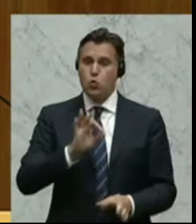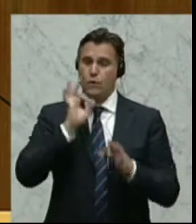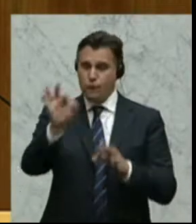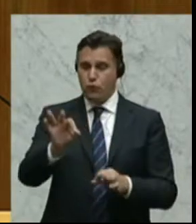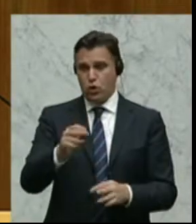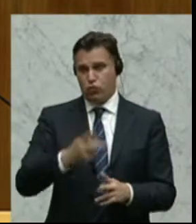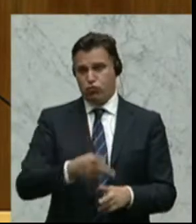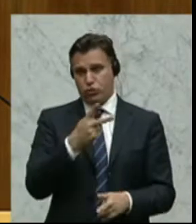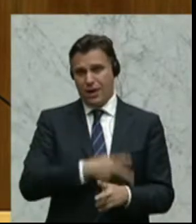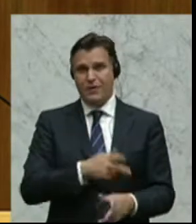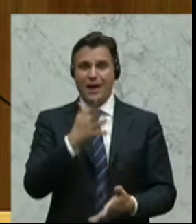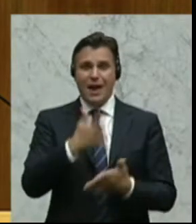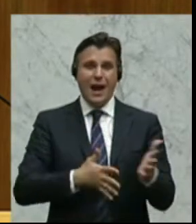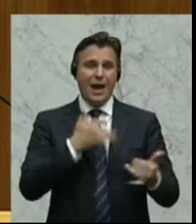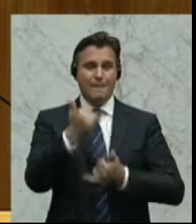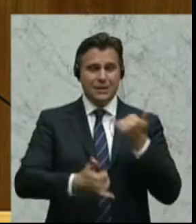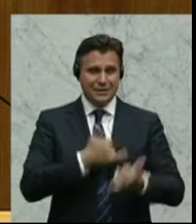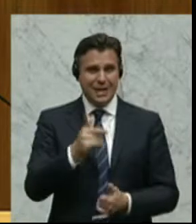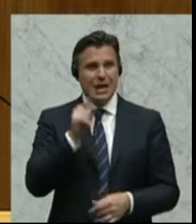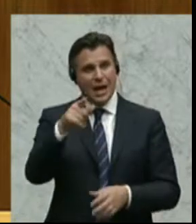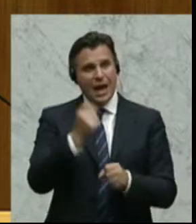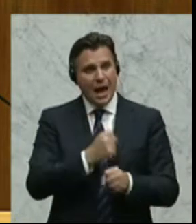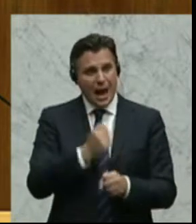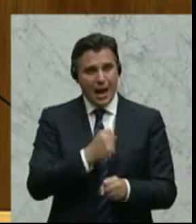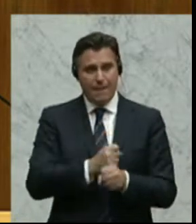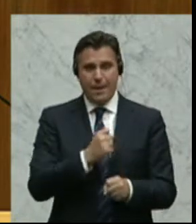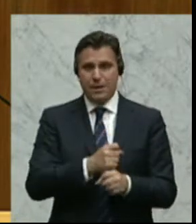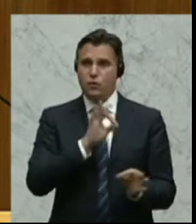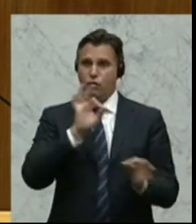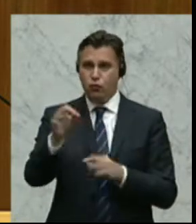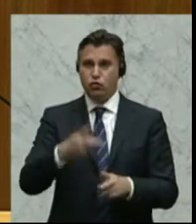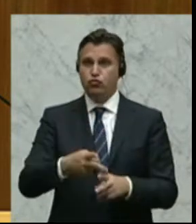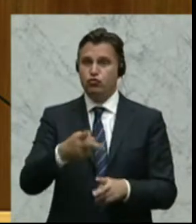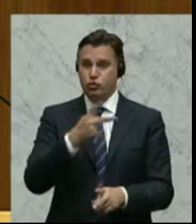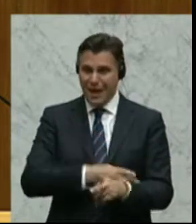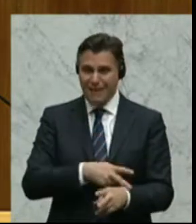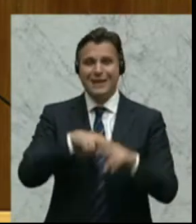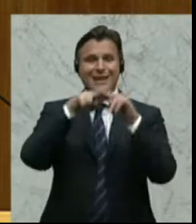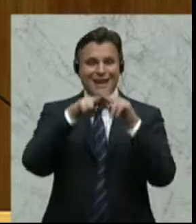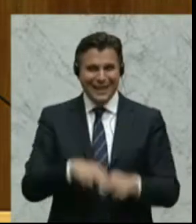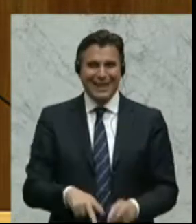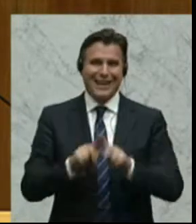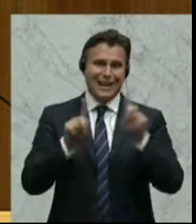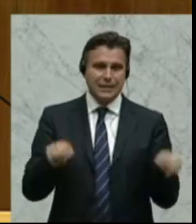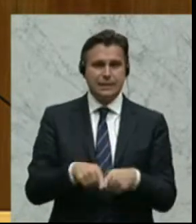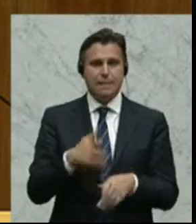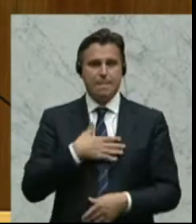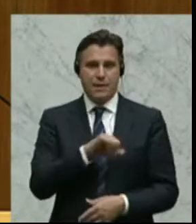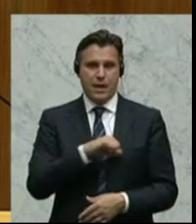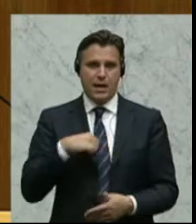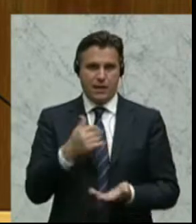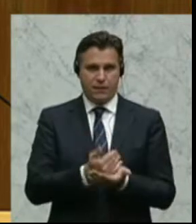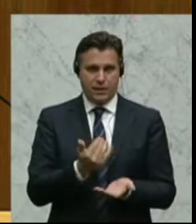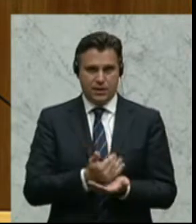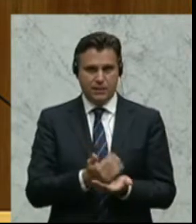halbe Jahr nur für den Staat und erst dann in die eigene Tasche. So wird Österreich im Wettbewerb der Volkswirtschaft nicht